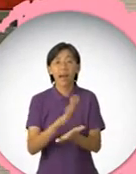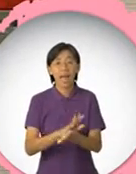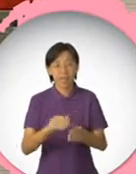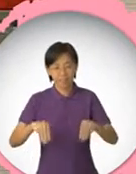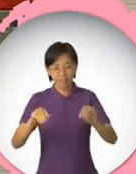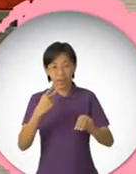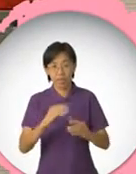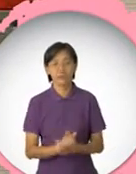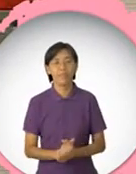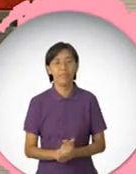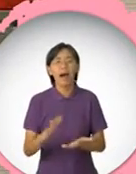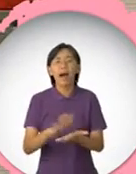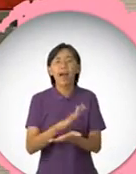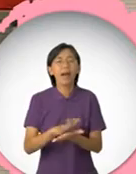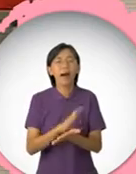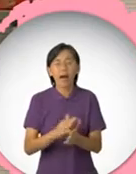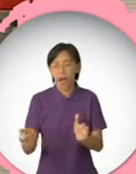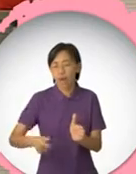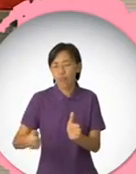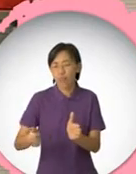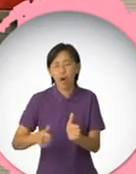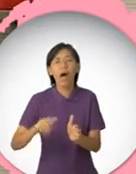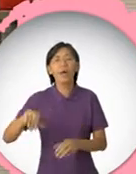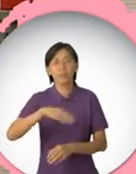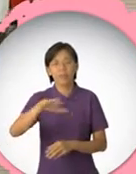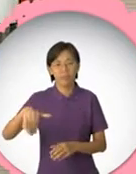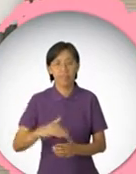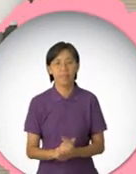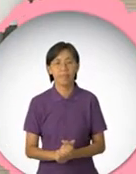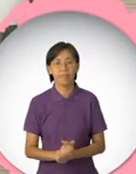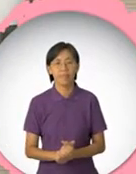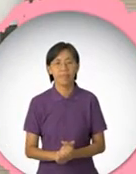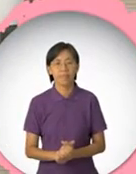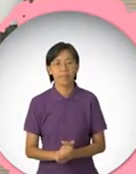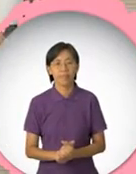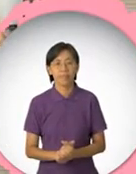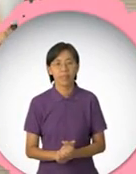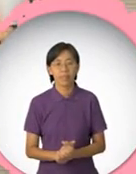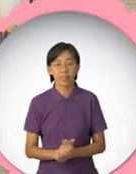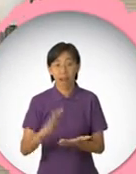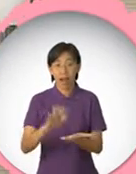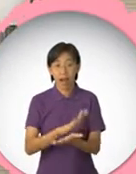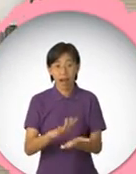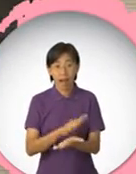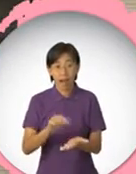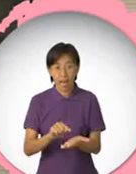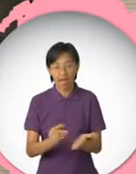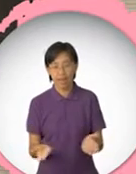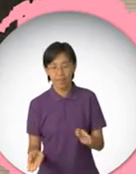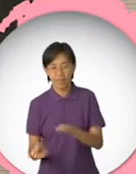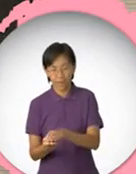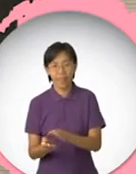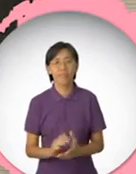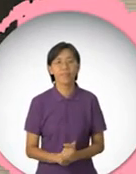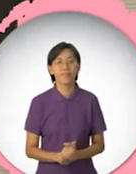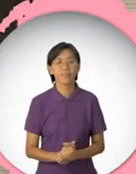ที่ไนลอนแป้งทั่วไปนะคะทีนี้เราจะต้องทำให้มันห่อให้ได้แล้วก็จะมีวิธีการในการพับ ครับ ค่ะเราก็จ